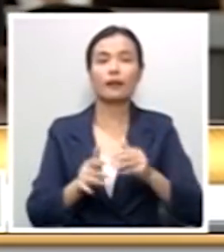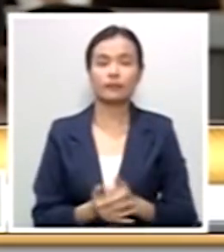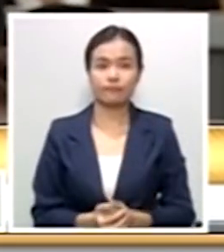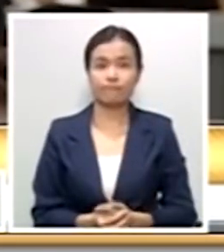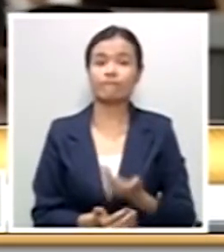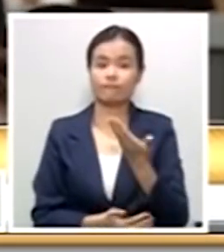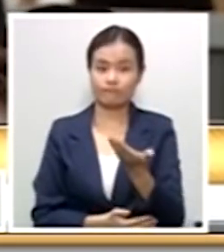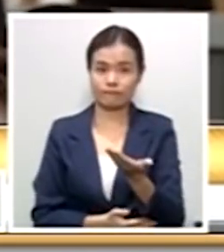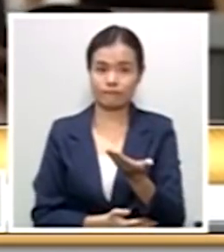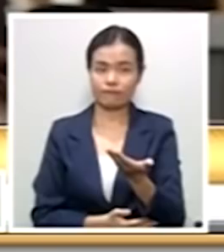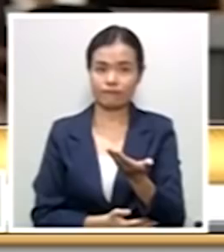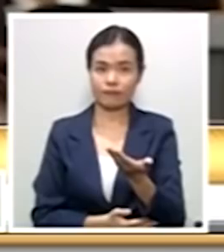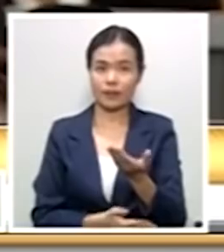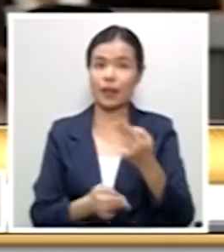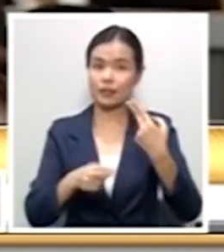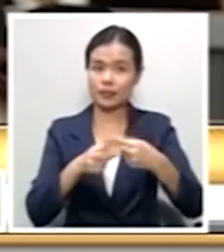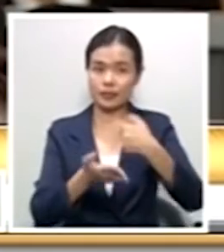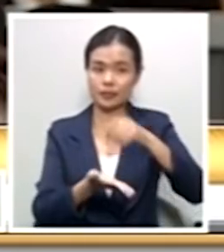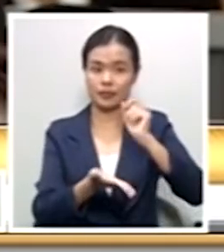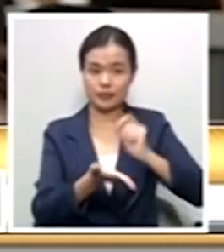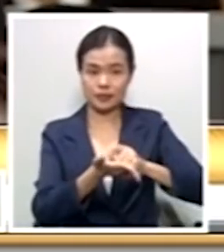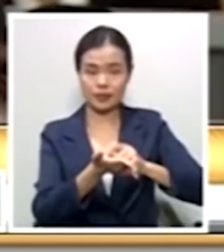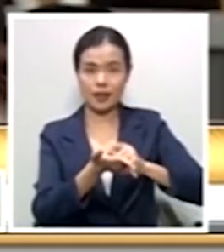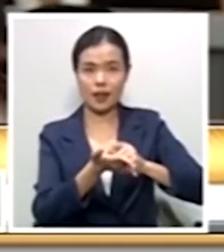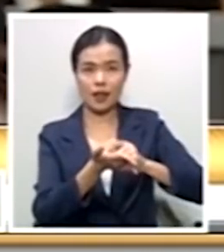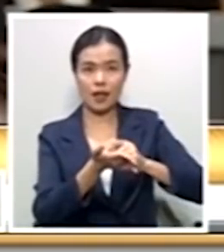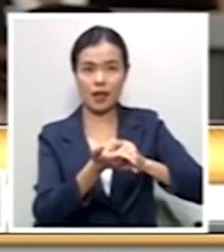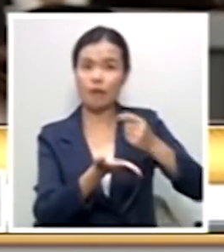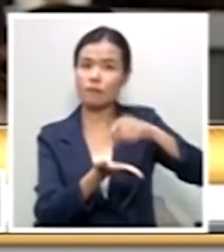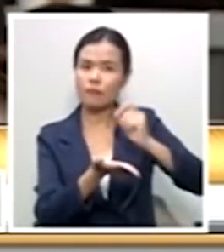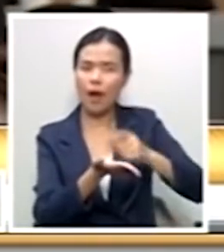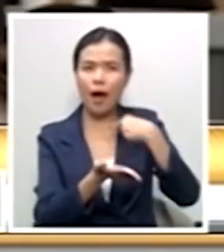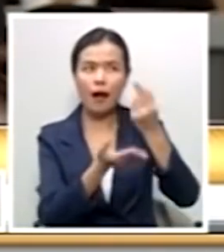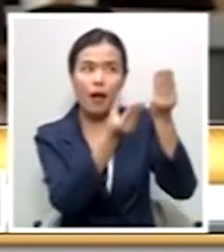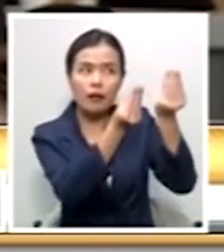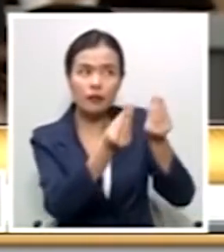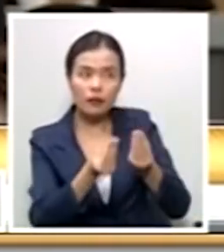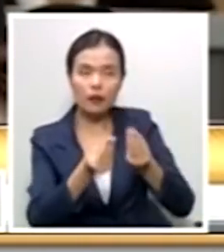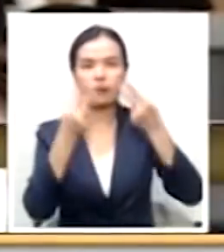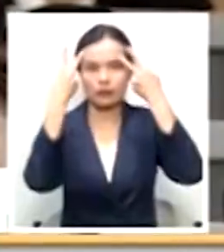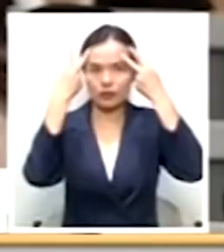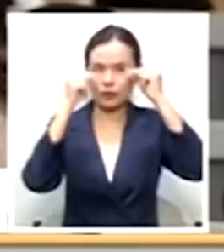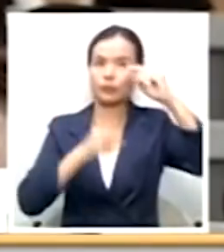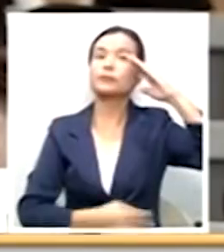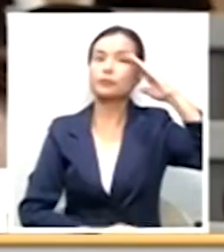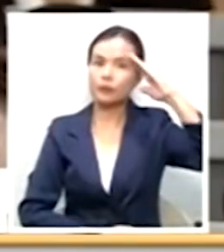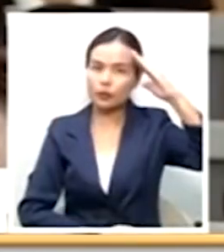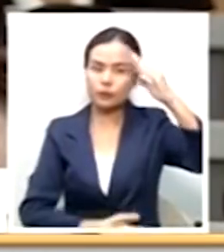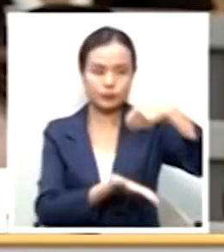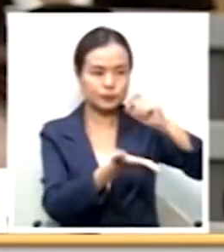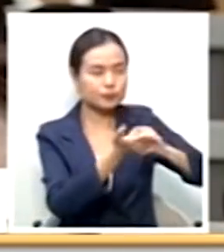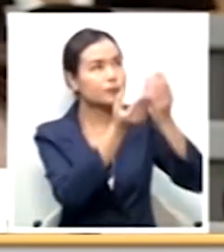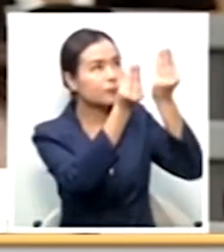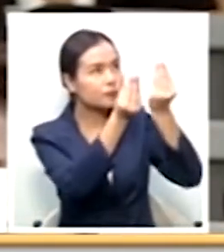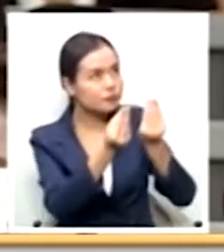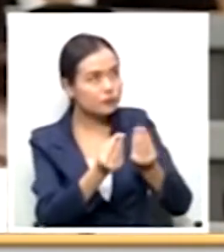พระราชกำหนดฉบับนี้ลงนามรับสนองพระบรมราชโองการโดยใครครับโดยพลเอกประยุทธ์จันทร์โอชาในฐานะน